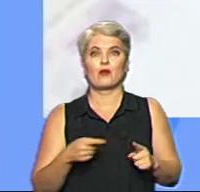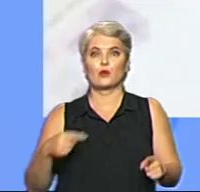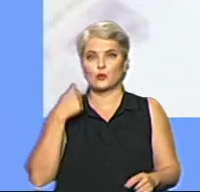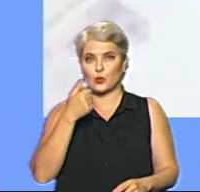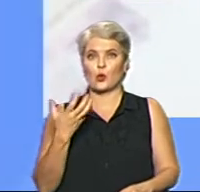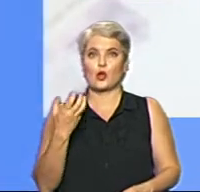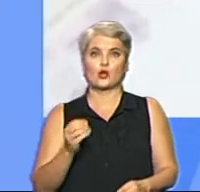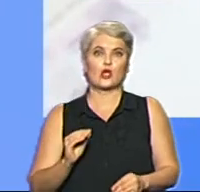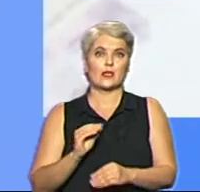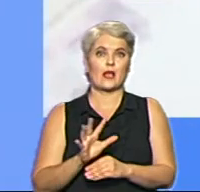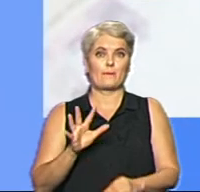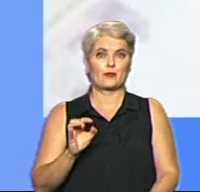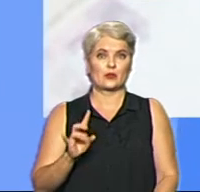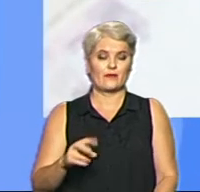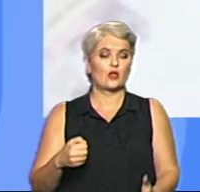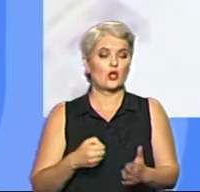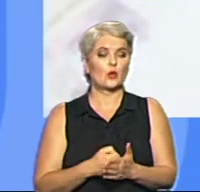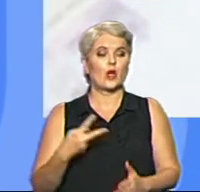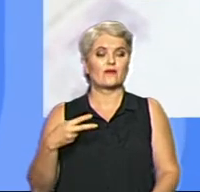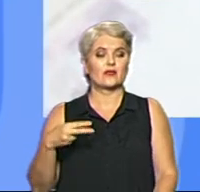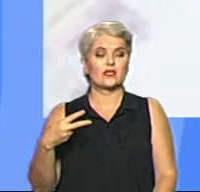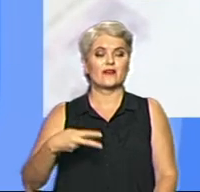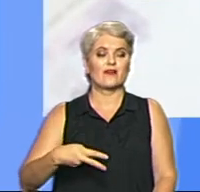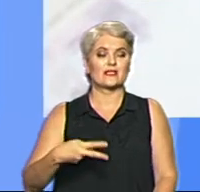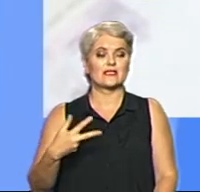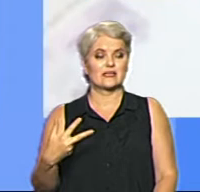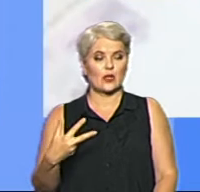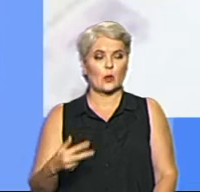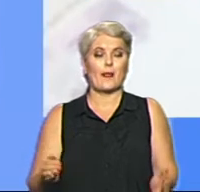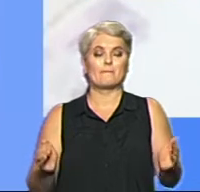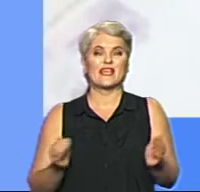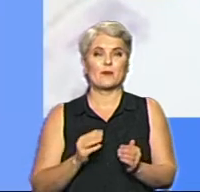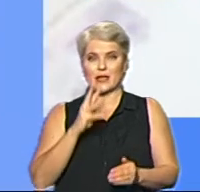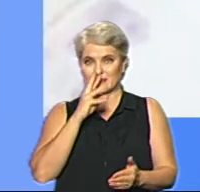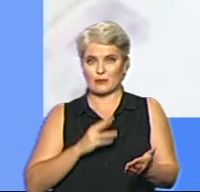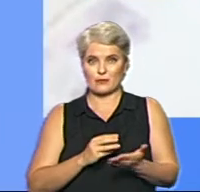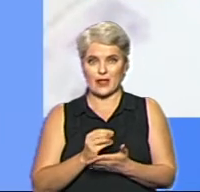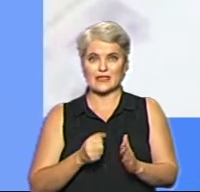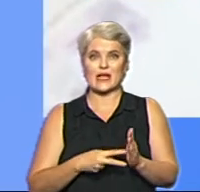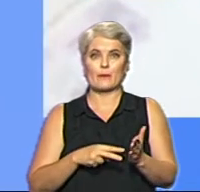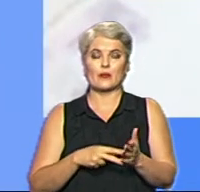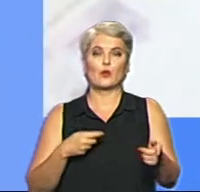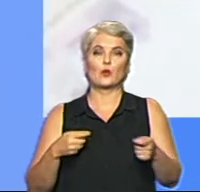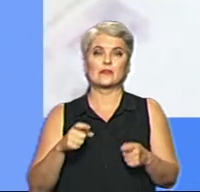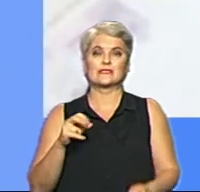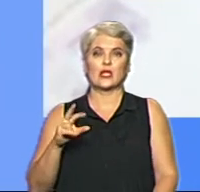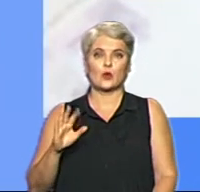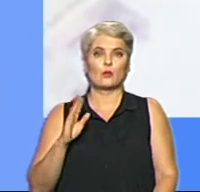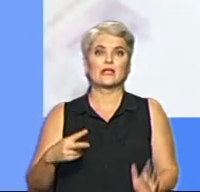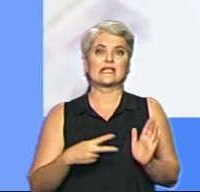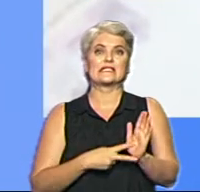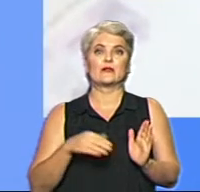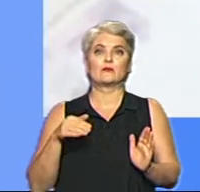ще на 500 гривень, і до 2023-го мінімальна заробітна плата за планом Володимира Зеленського має становити